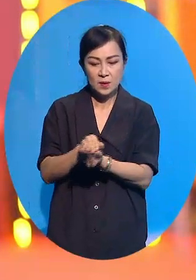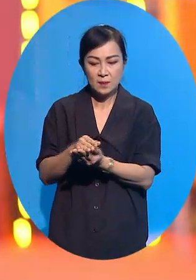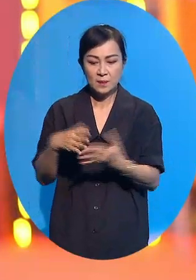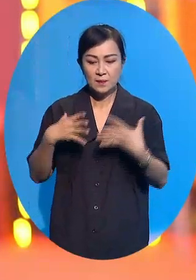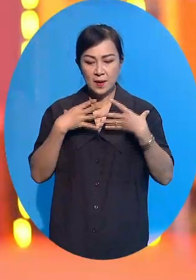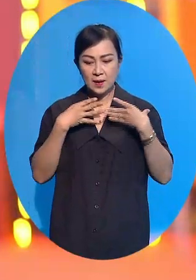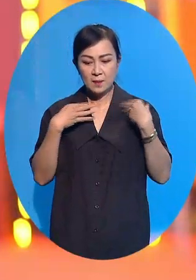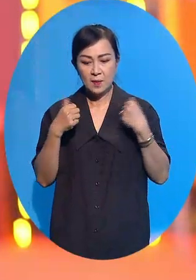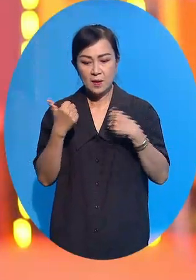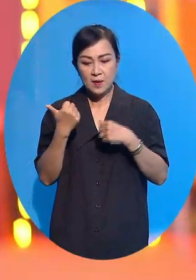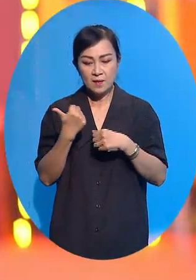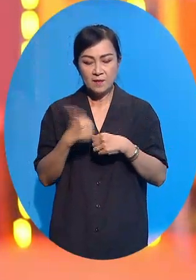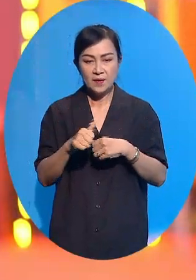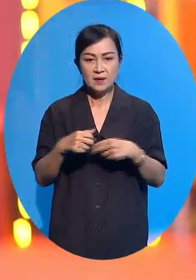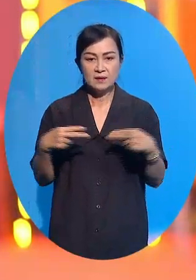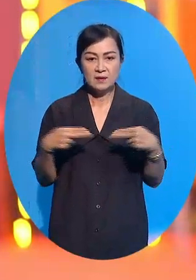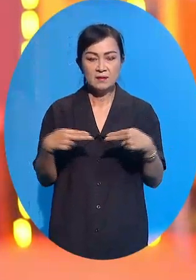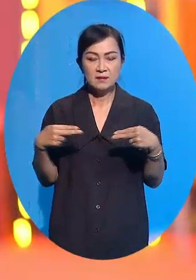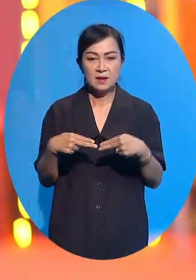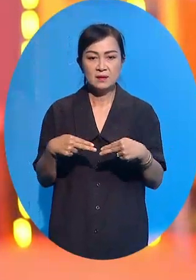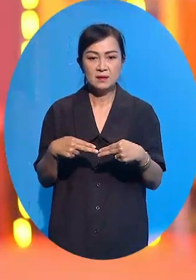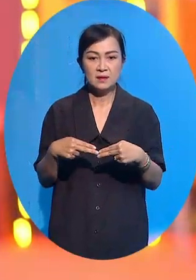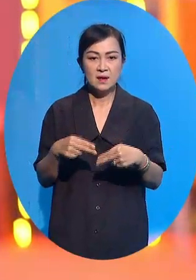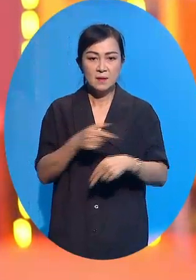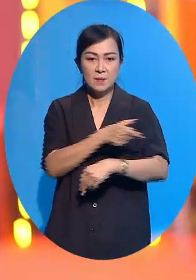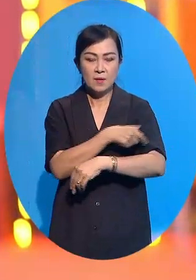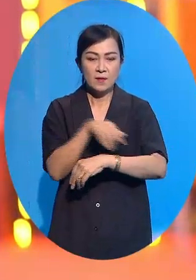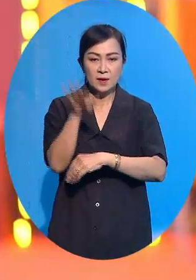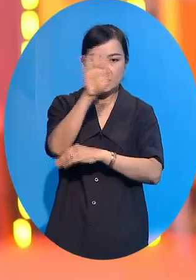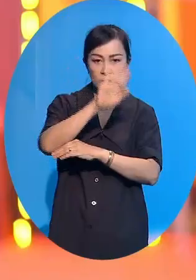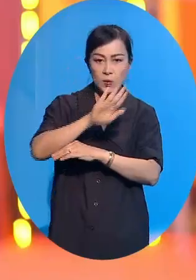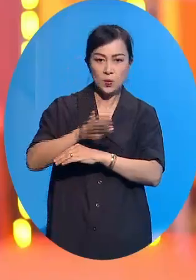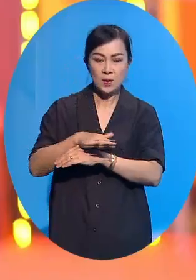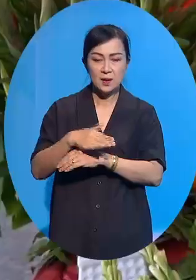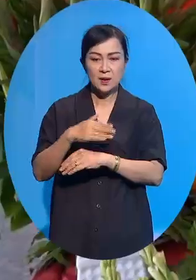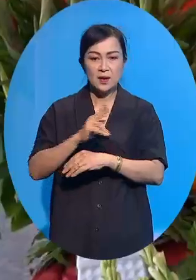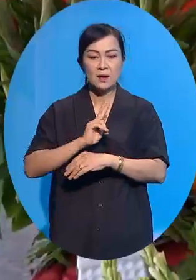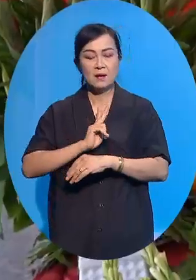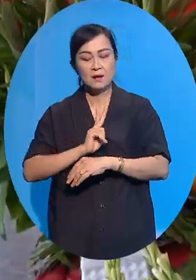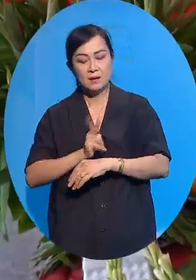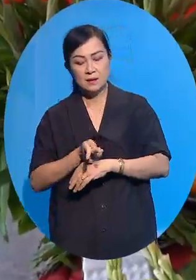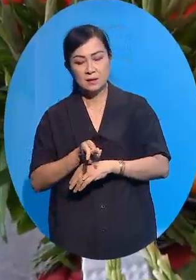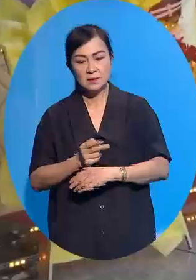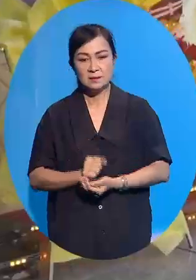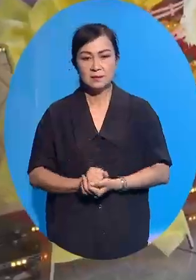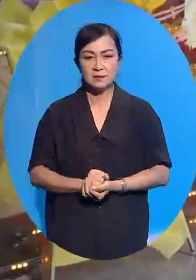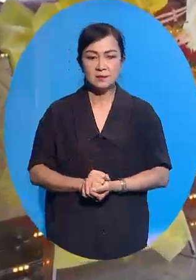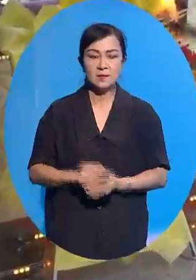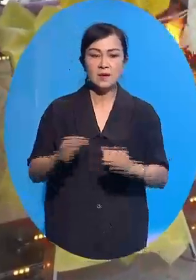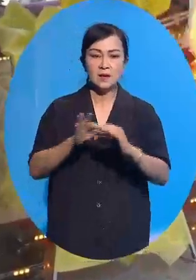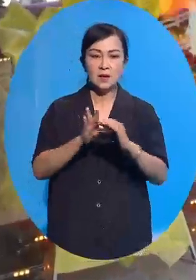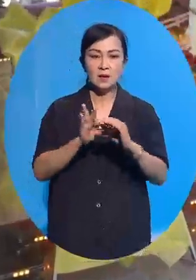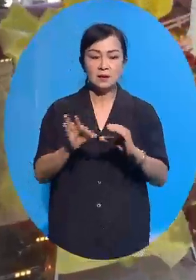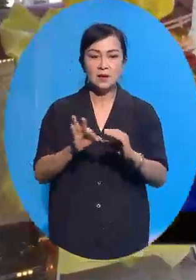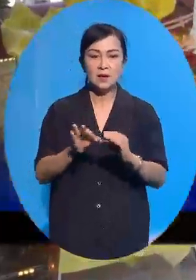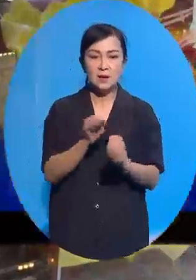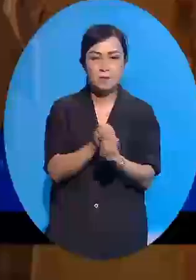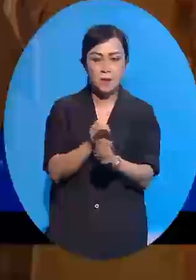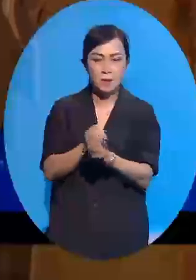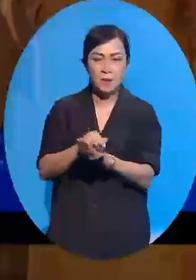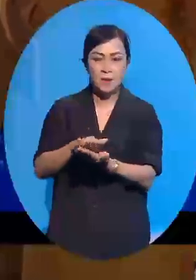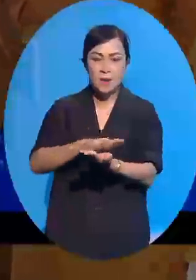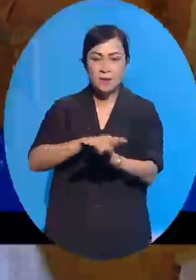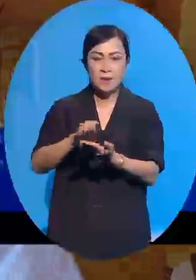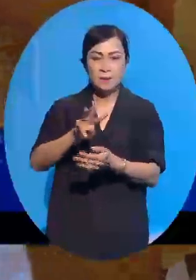đó là vì chiến tranh bảo vệ tổ quốc đã hy sinh. Công viên Nghĩa trang Bình Dương có diện tích